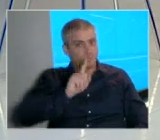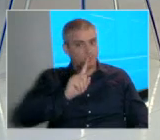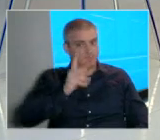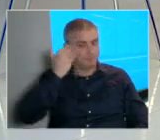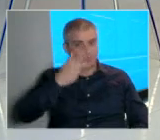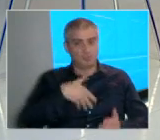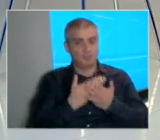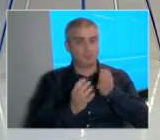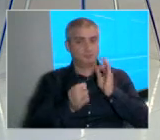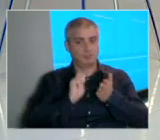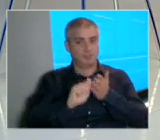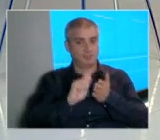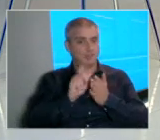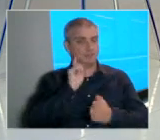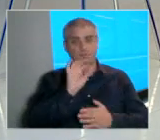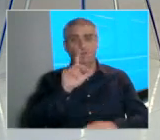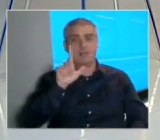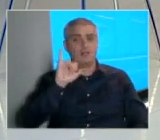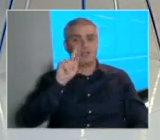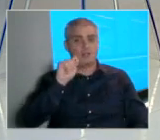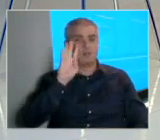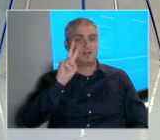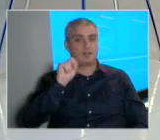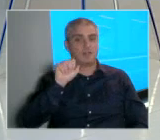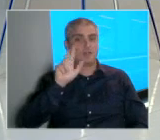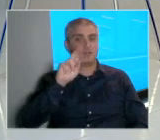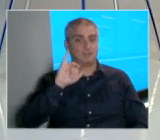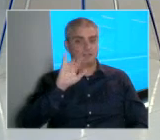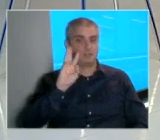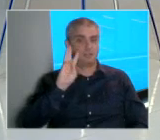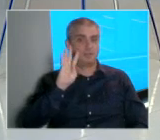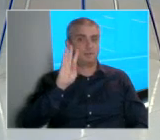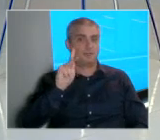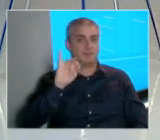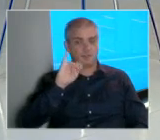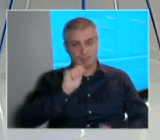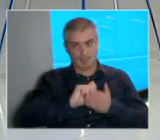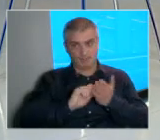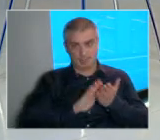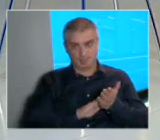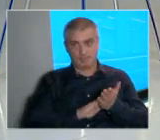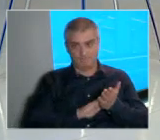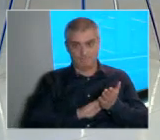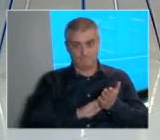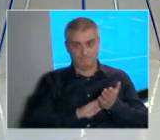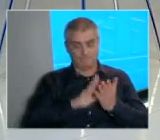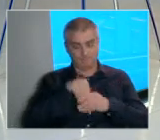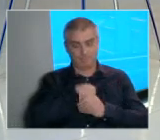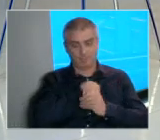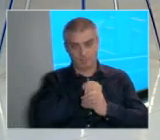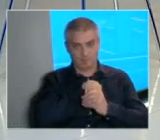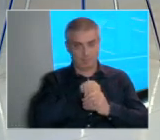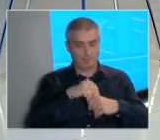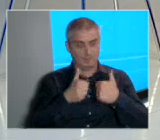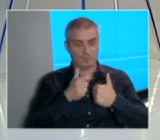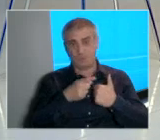מאז שהיועץ המשפטי כתב לו את שמה של ליאת בן ארי שווקי על אותו מכתב שכולל אותה